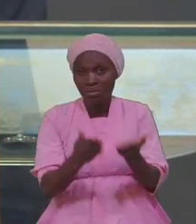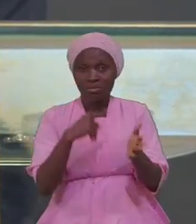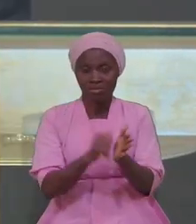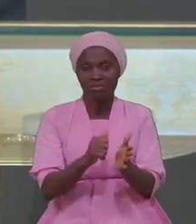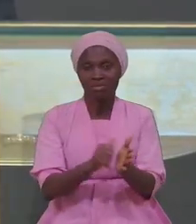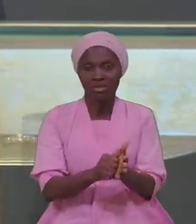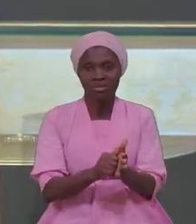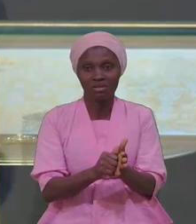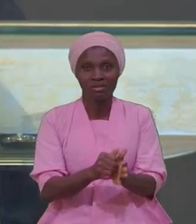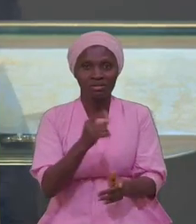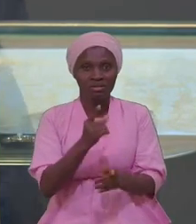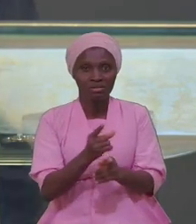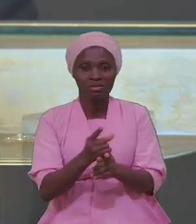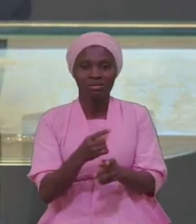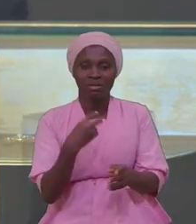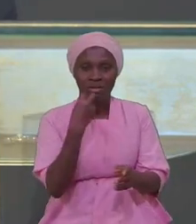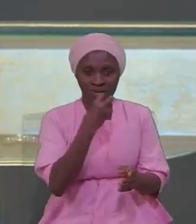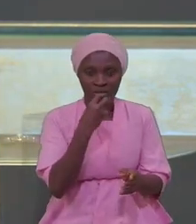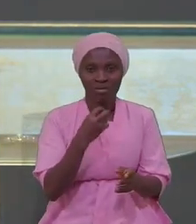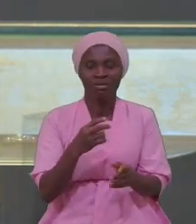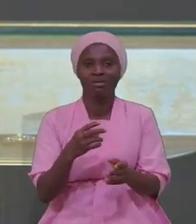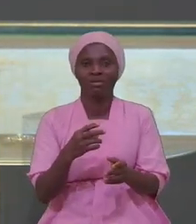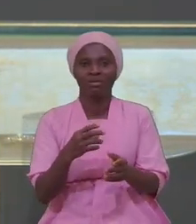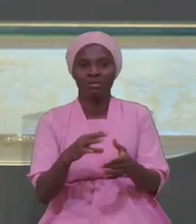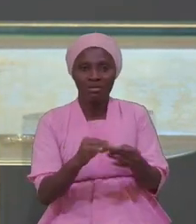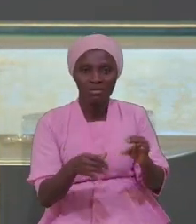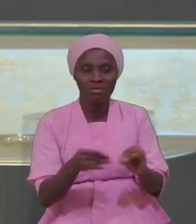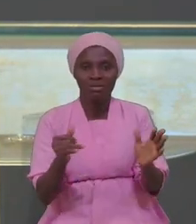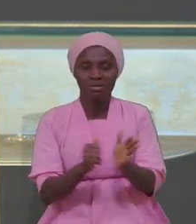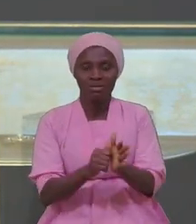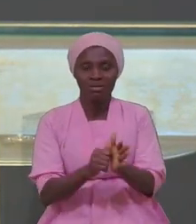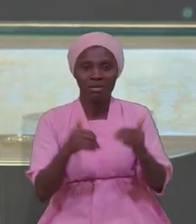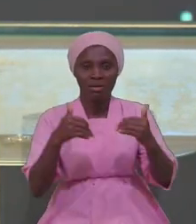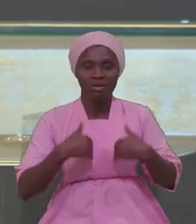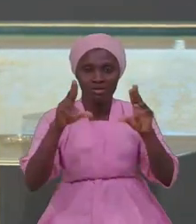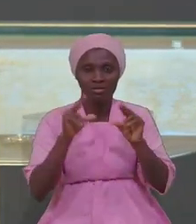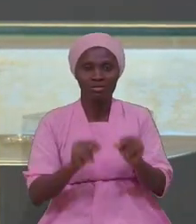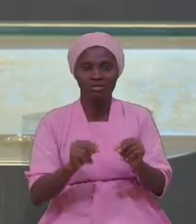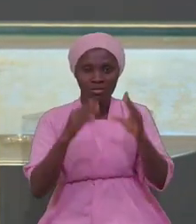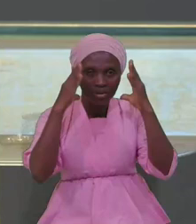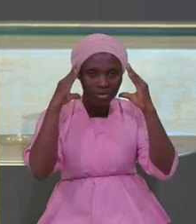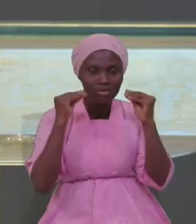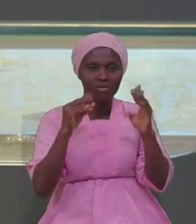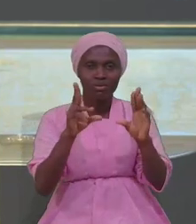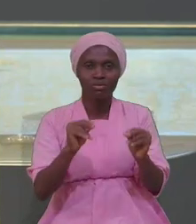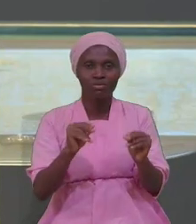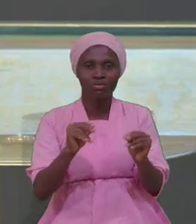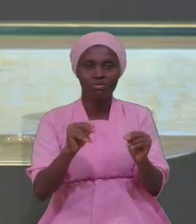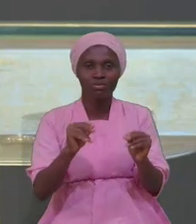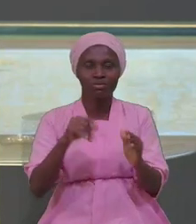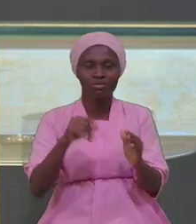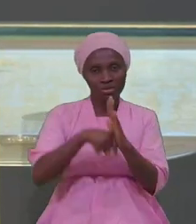que sert-il à un homme? L'homme exprime, il s'exprime, il dit la chose qu'il n'a pas fait